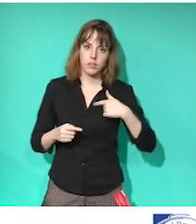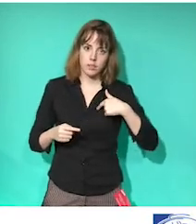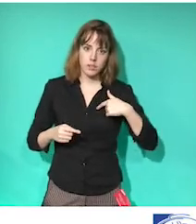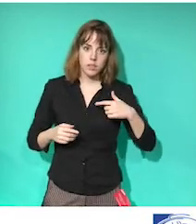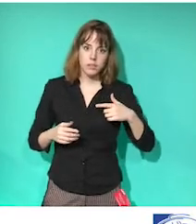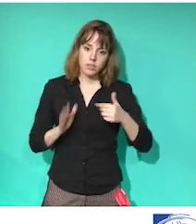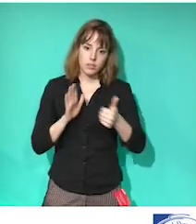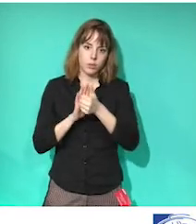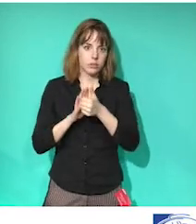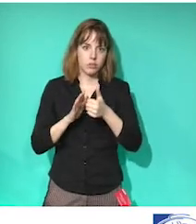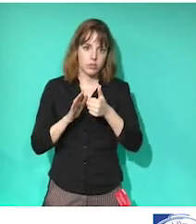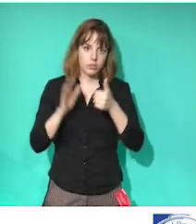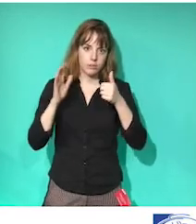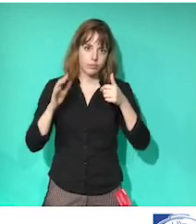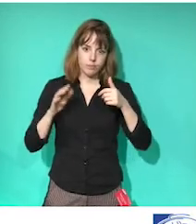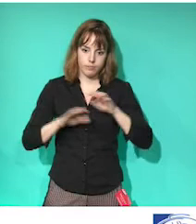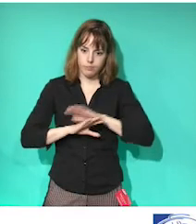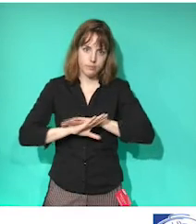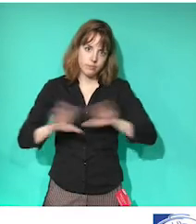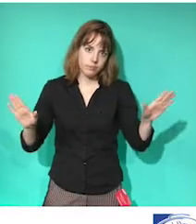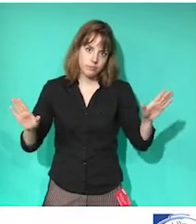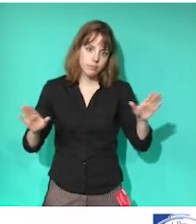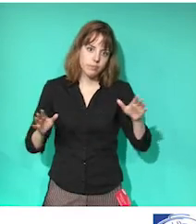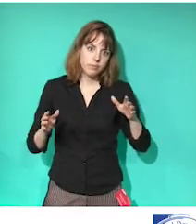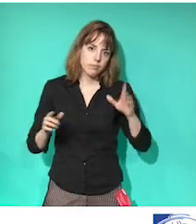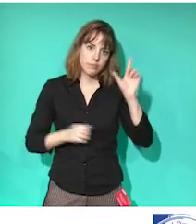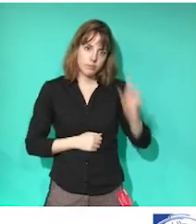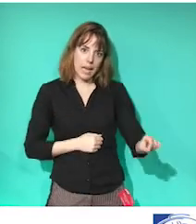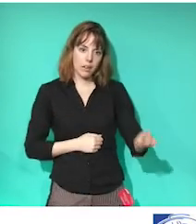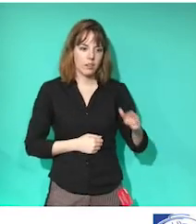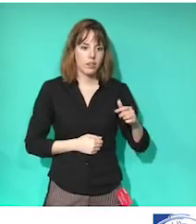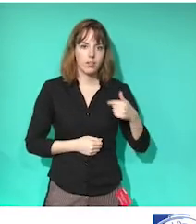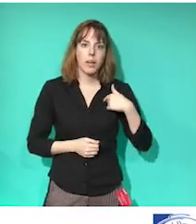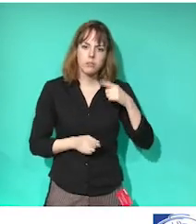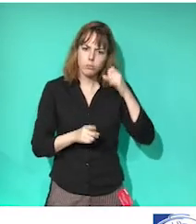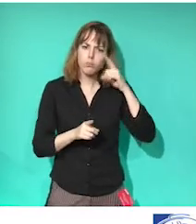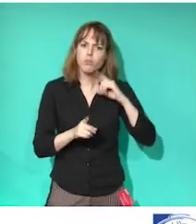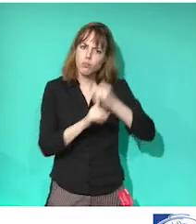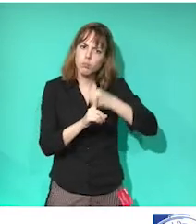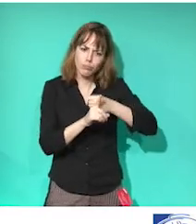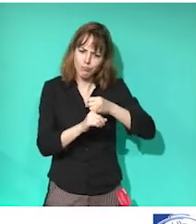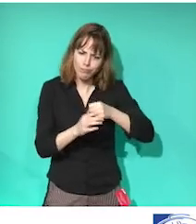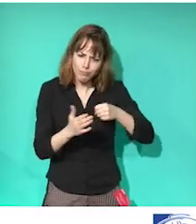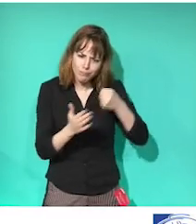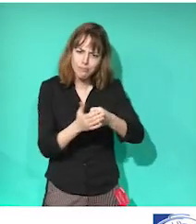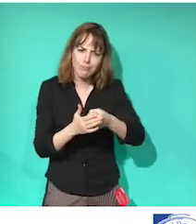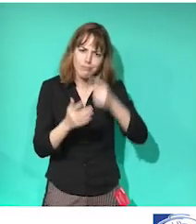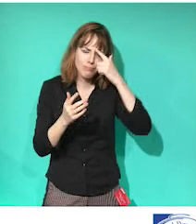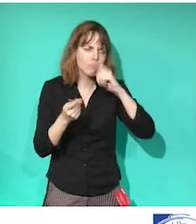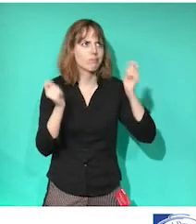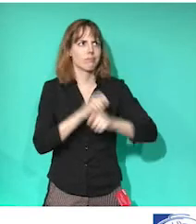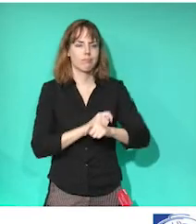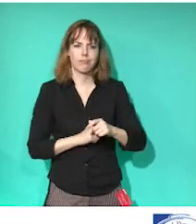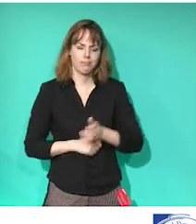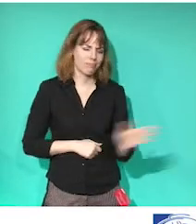ne vais pas cesser d'être féministe. Comme j'étais déjà auparavant, ça ne va pas beaucoup, de ce point de vue-là, changer ma